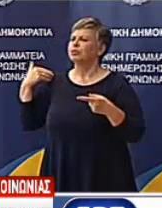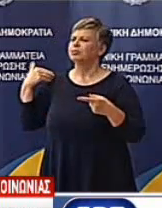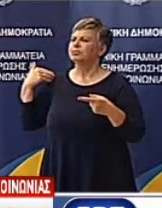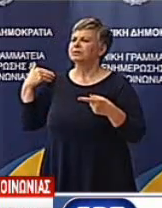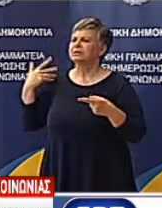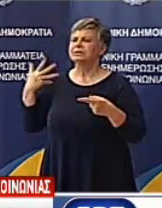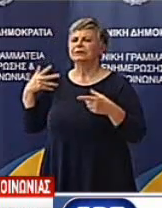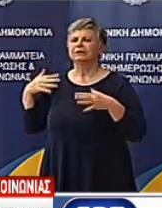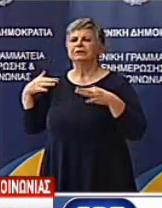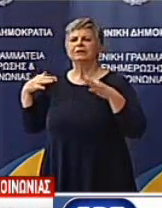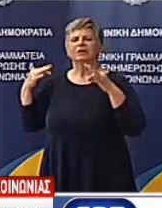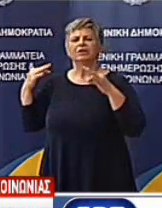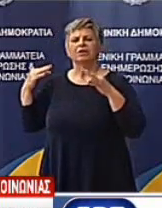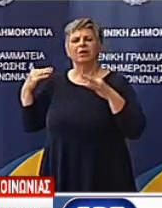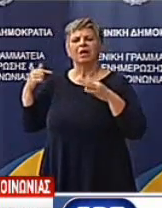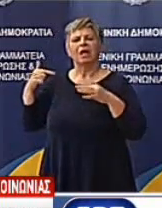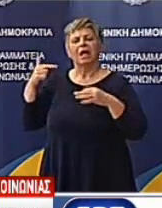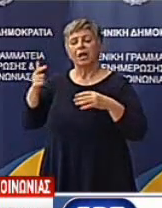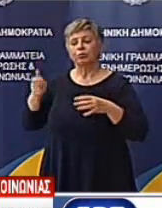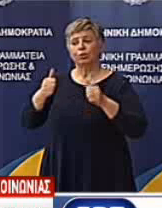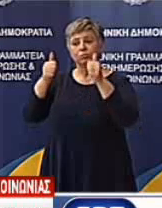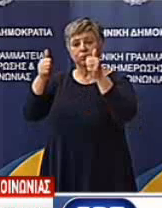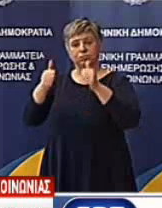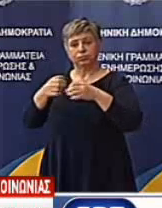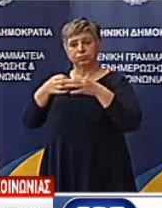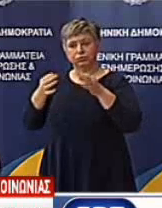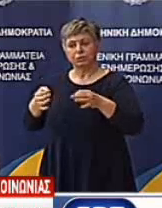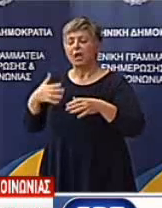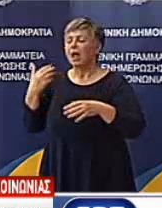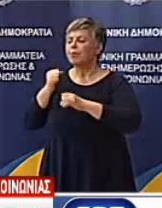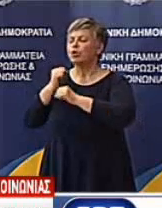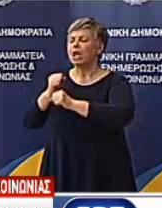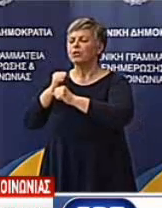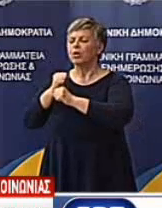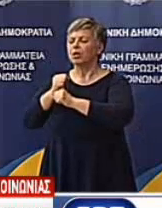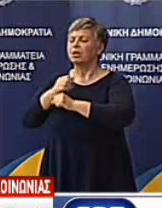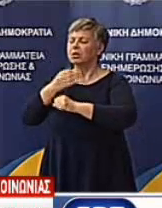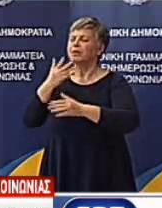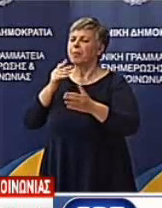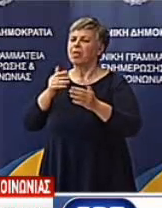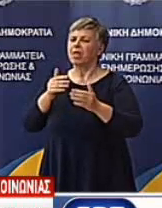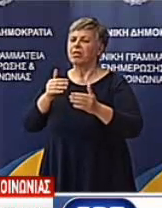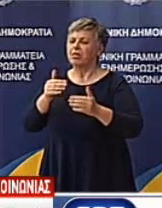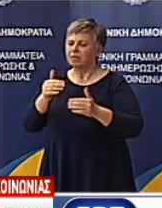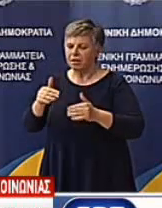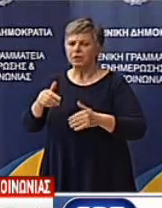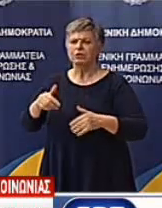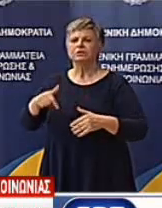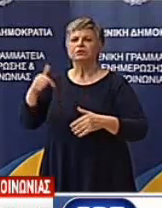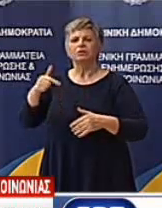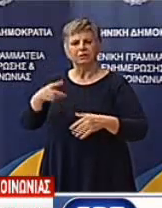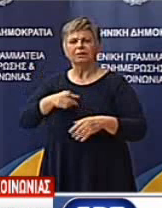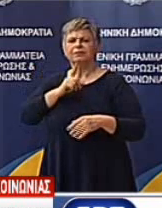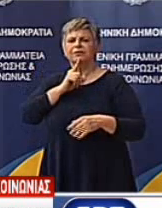του, έχει συζητηθεί ότι θα γίνει και το ξέρετε από τις αρχές του Ιανουαρίου και θα γίνει αυτή η συνάντηση σήμερα επίσης.